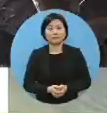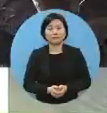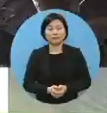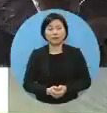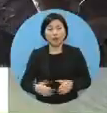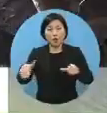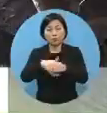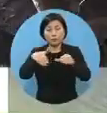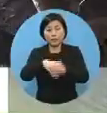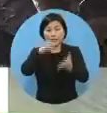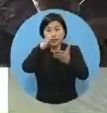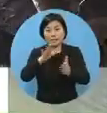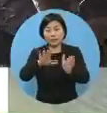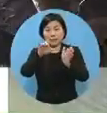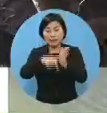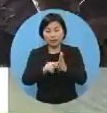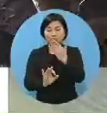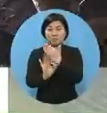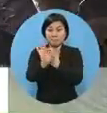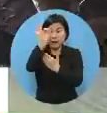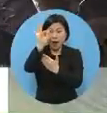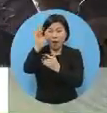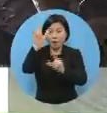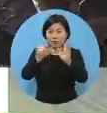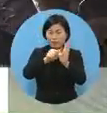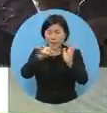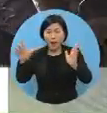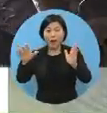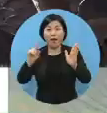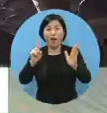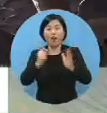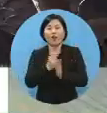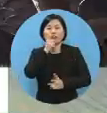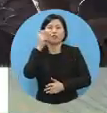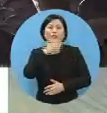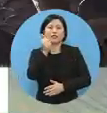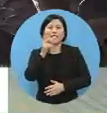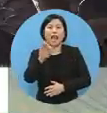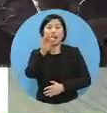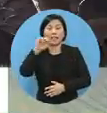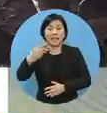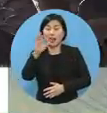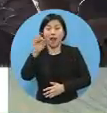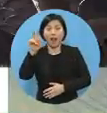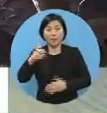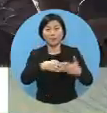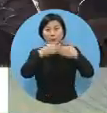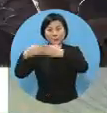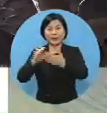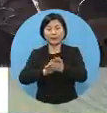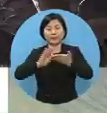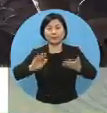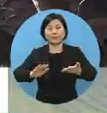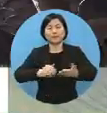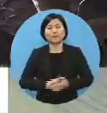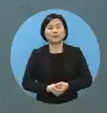문화재 산책 이 시간에는 일출 명소로 유명한 우리나라 4대 관음기도처 여수 향일암으로 안내합니다. 함께